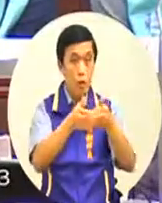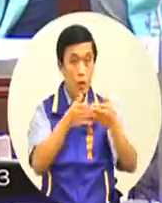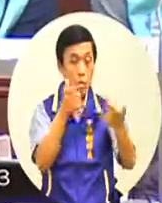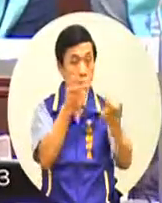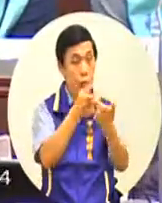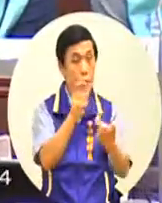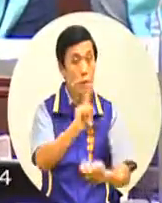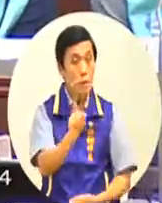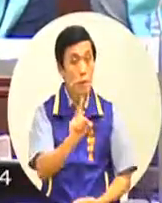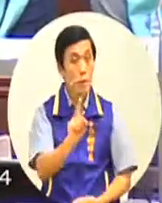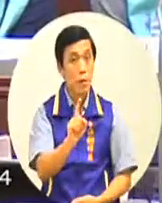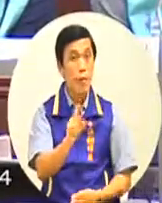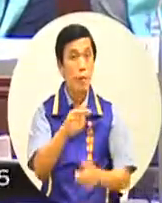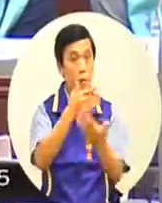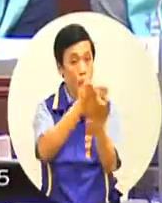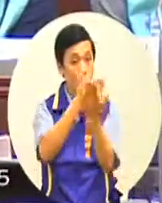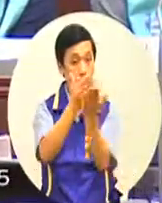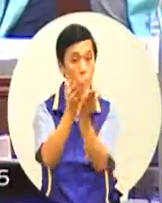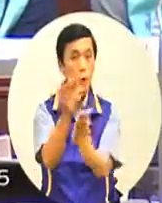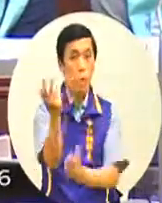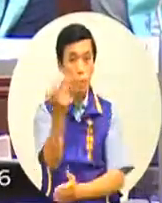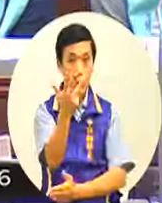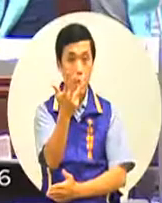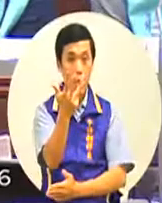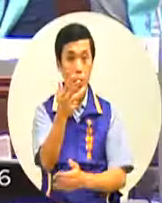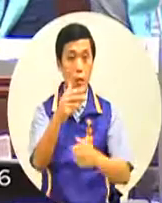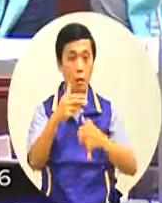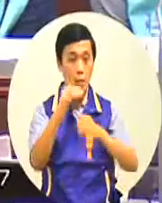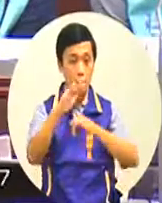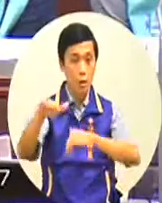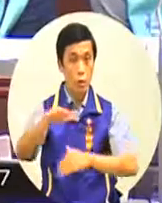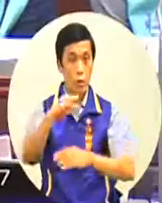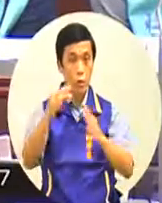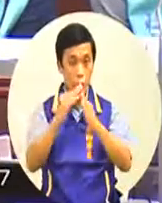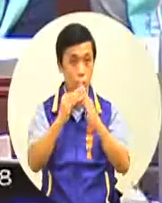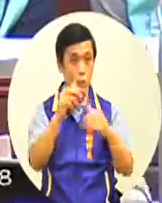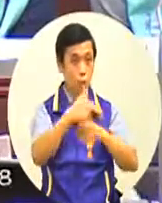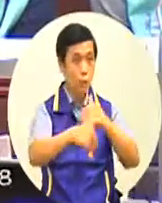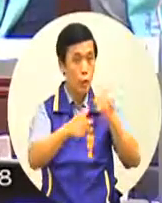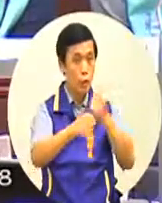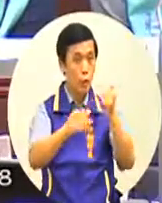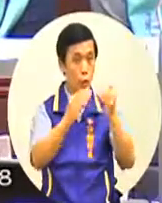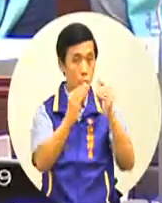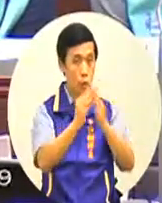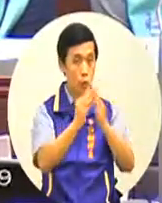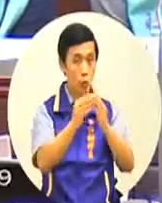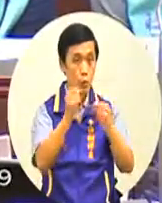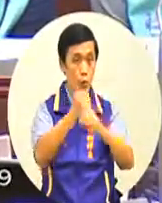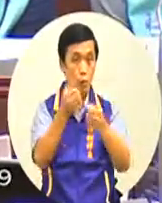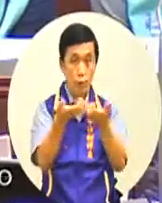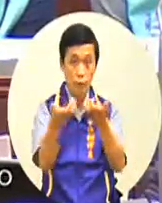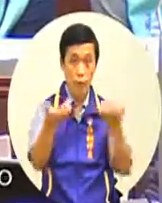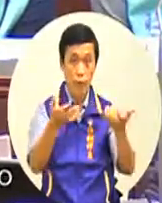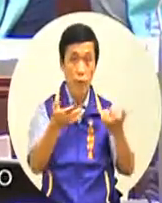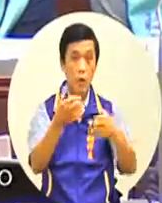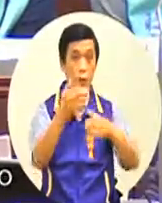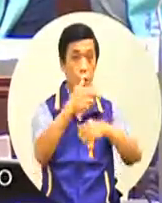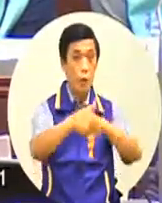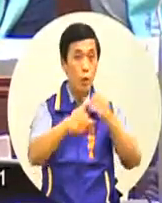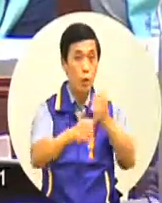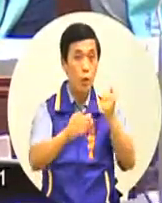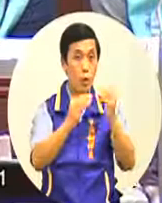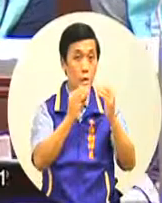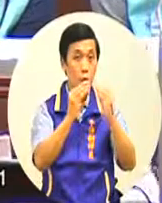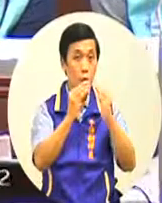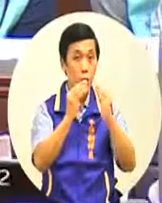我们八项里面，我们社会局跟卫生局各自有不同的分工。卫生局会负责喘息服务，居